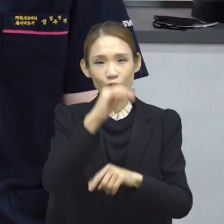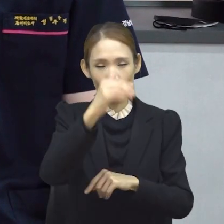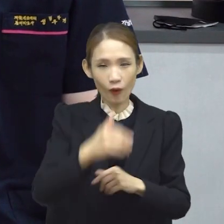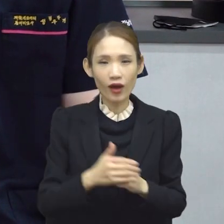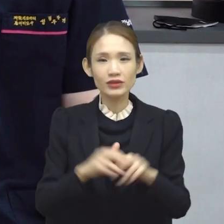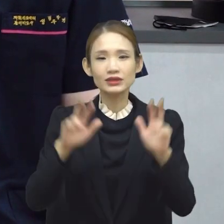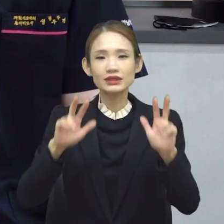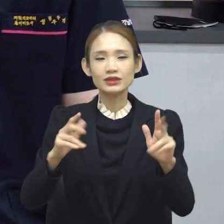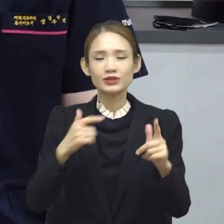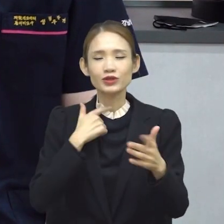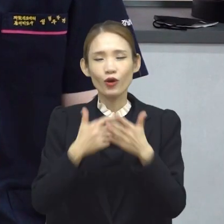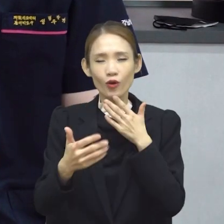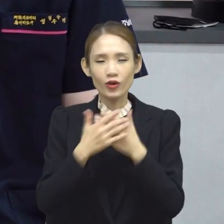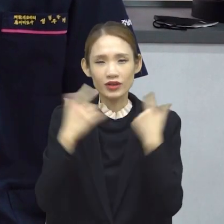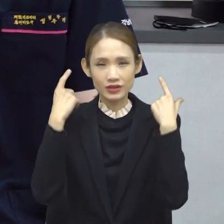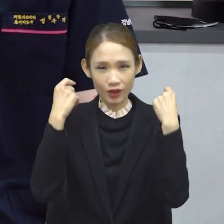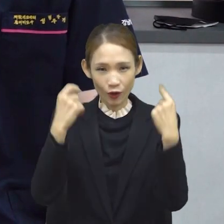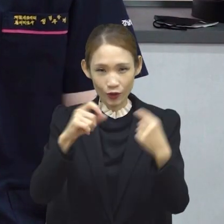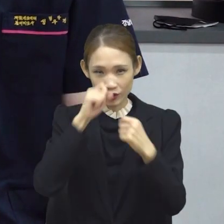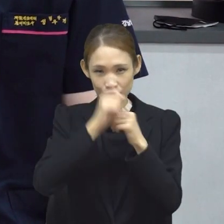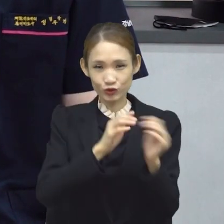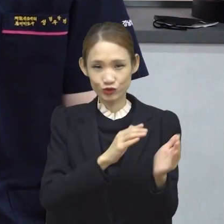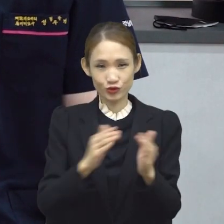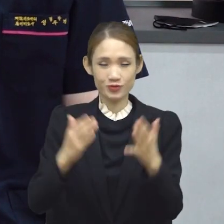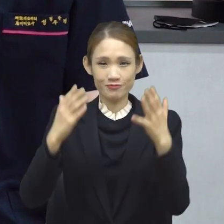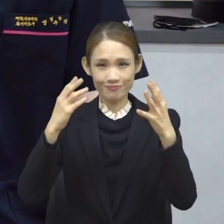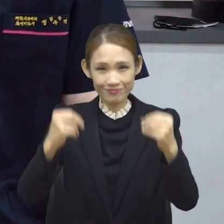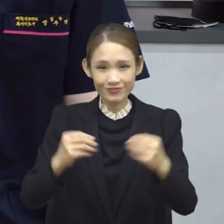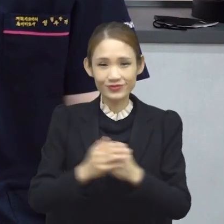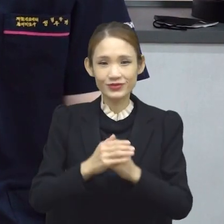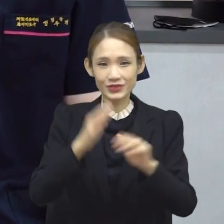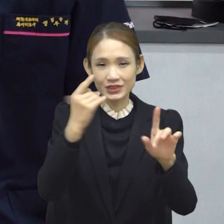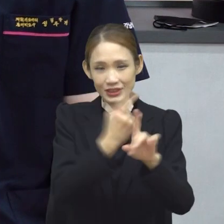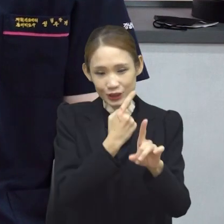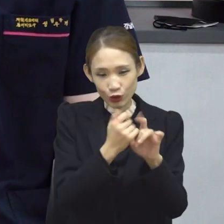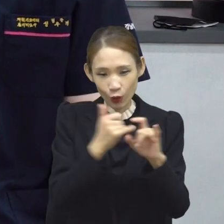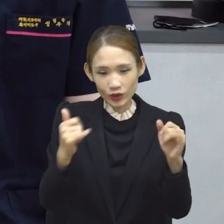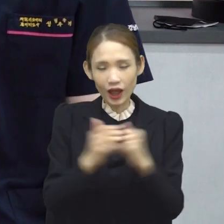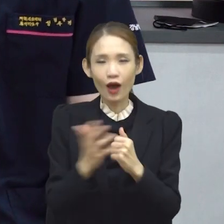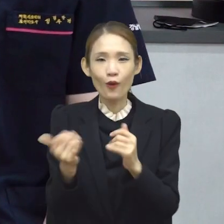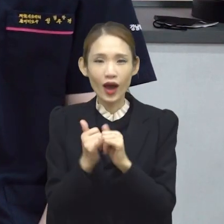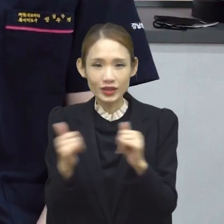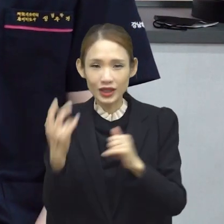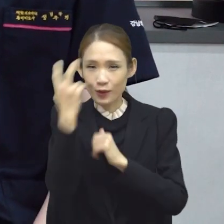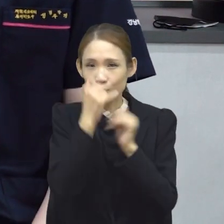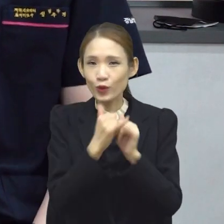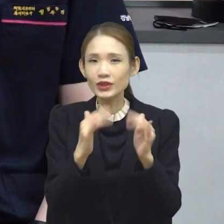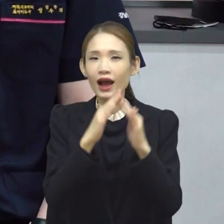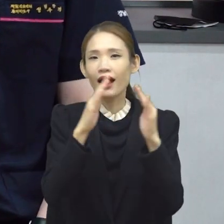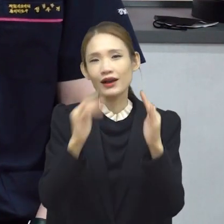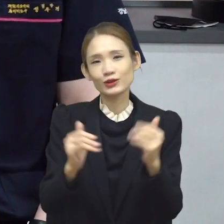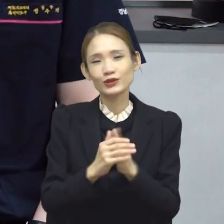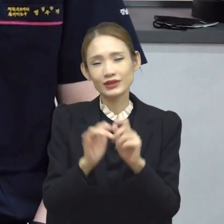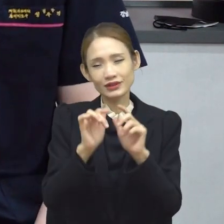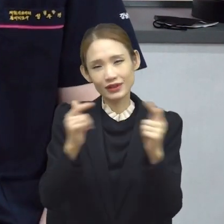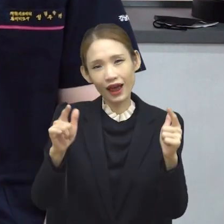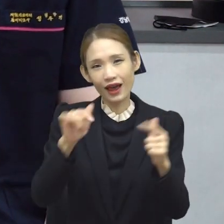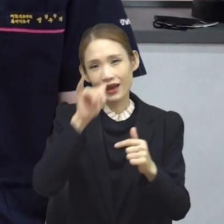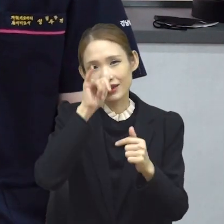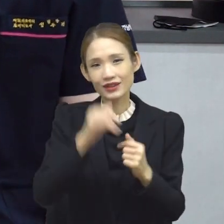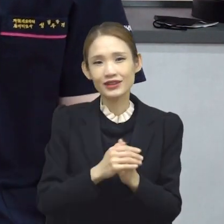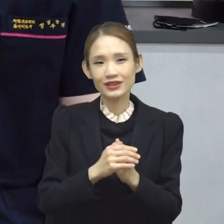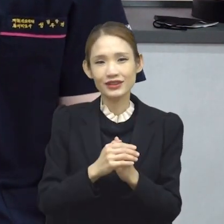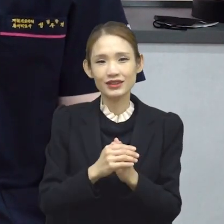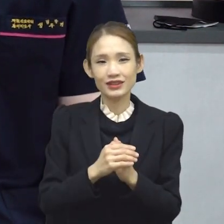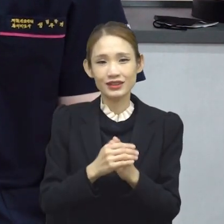과정을 지금도 겪고 있고 또 준비하고 계신 많은 분들이 계시잖아요. 치료사분들, 환자분들, 또 보호자, 가족분들 이런 분들 다양하게